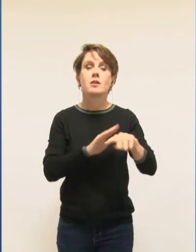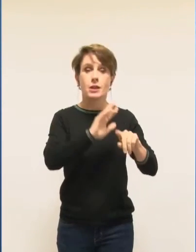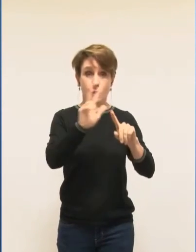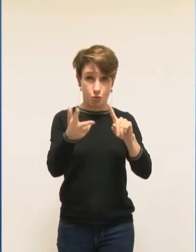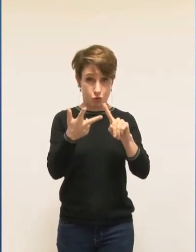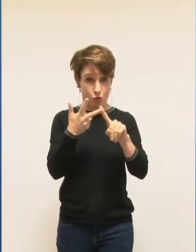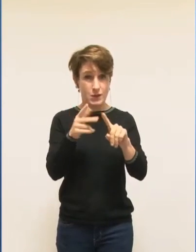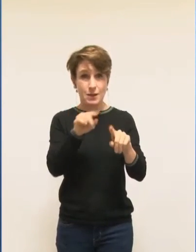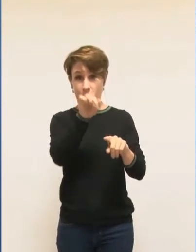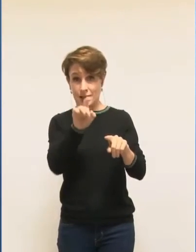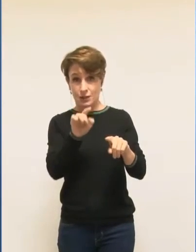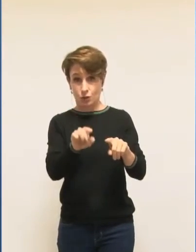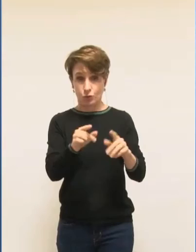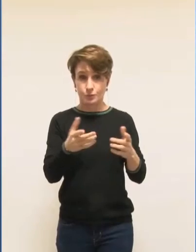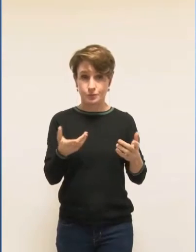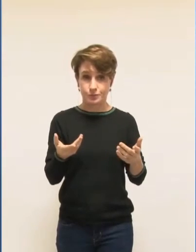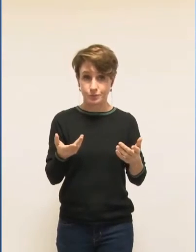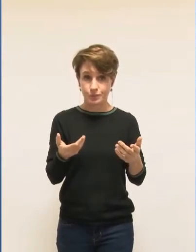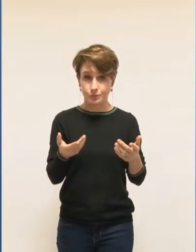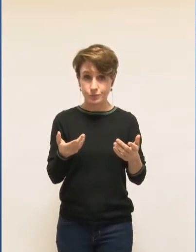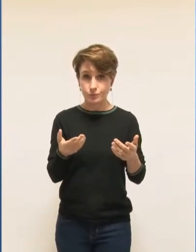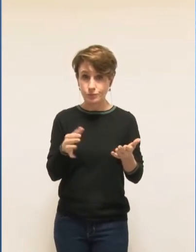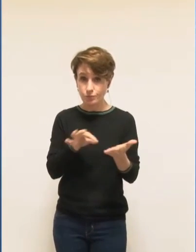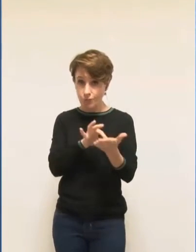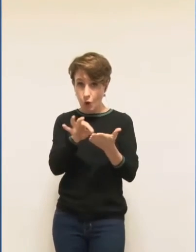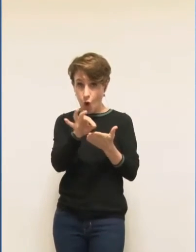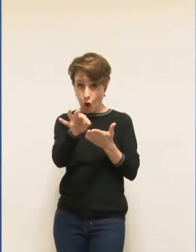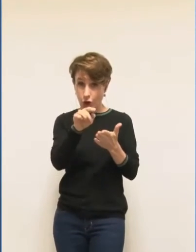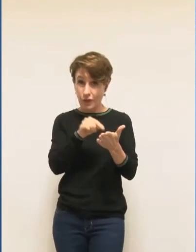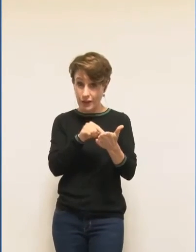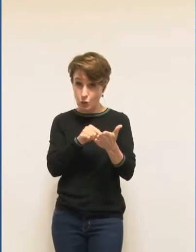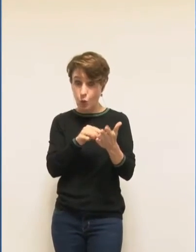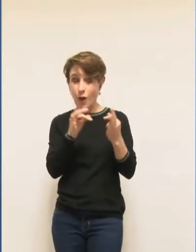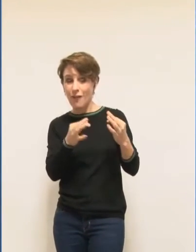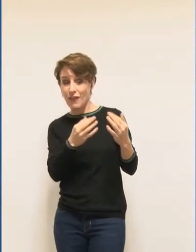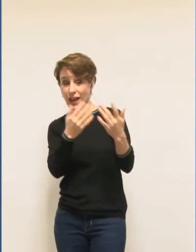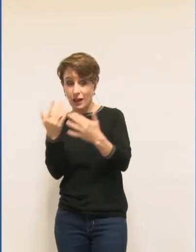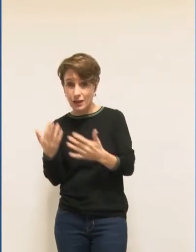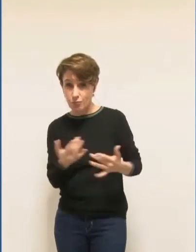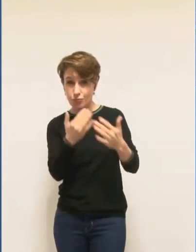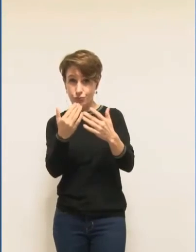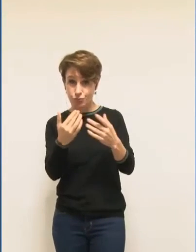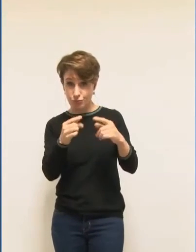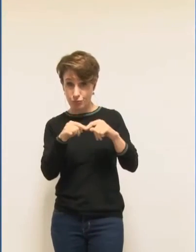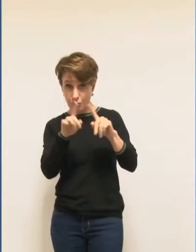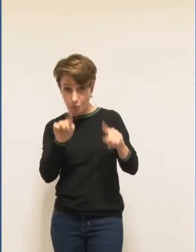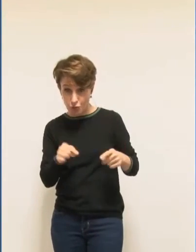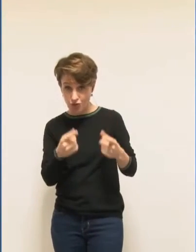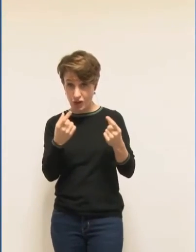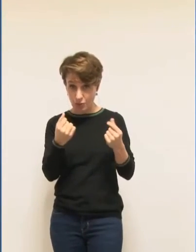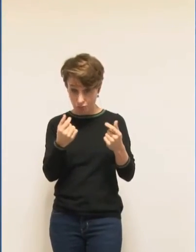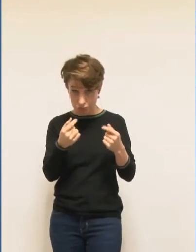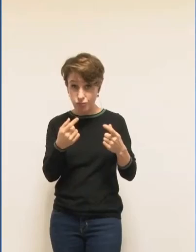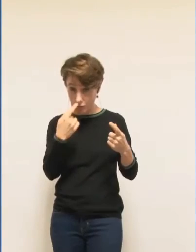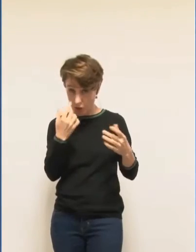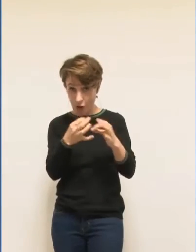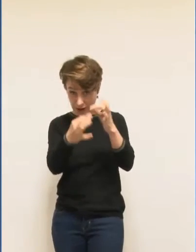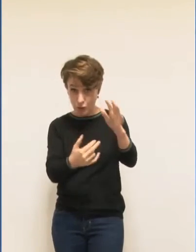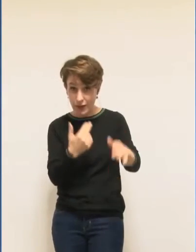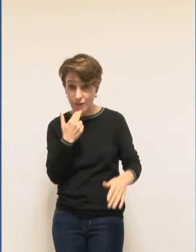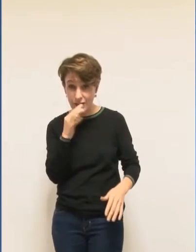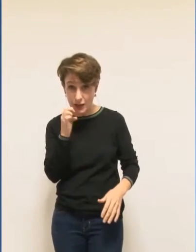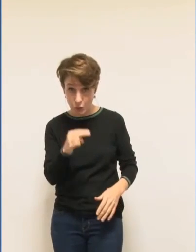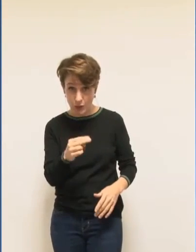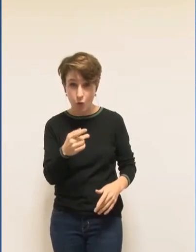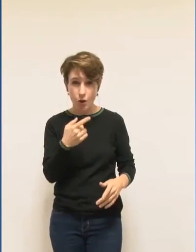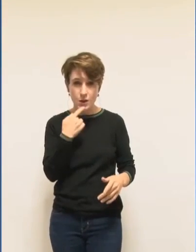cadre, les orientations sont-elles économiquement, budgétairement et financièrement efficaces? Du sens, de la justice